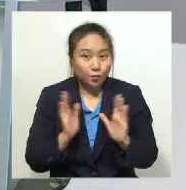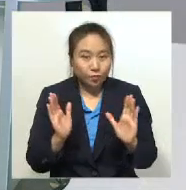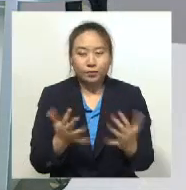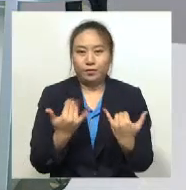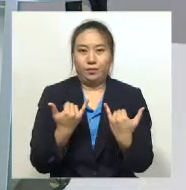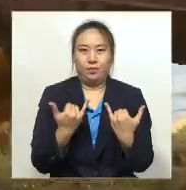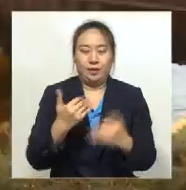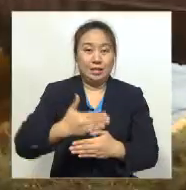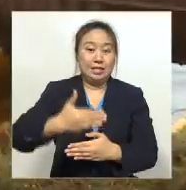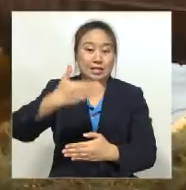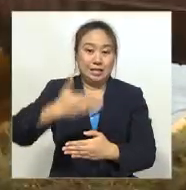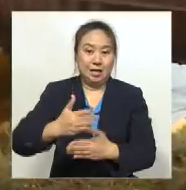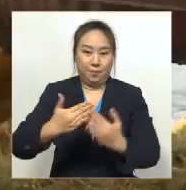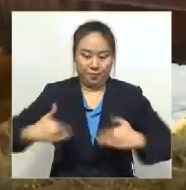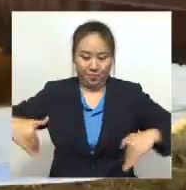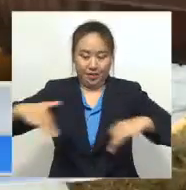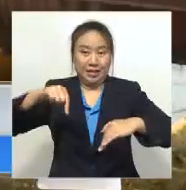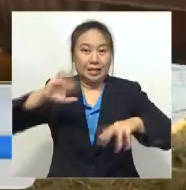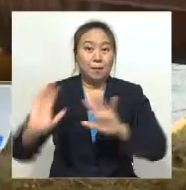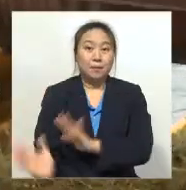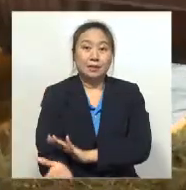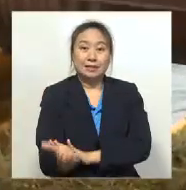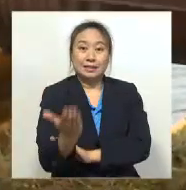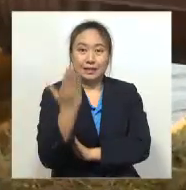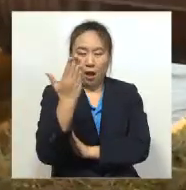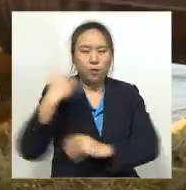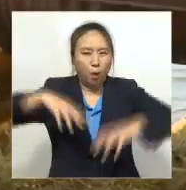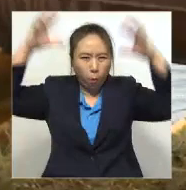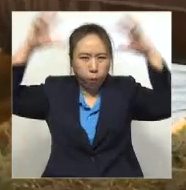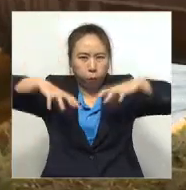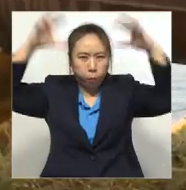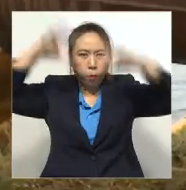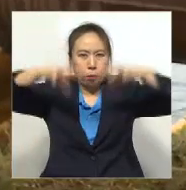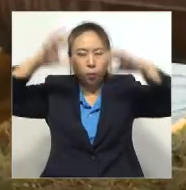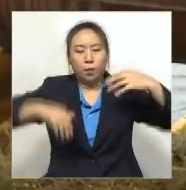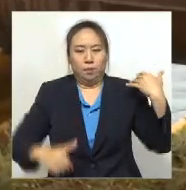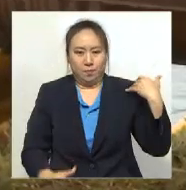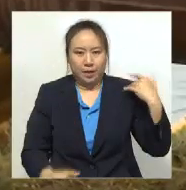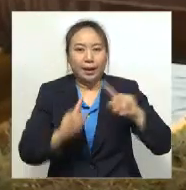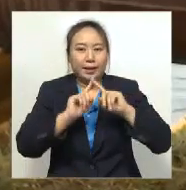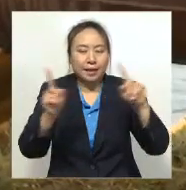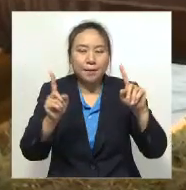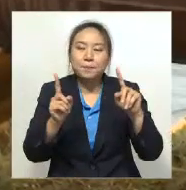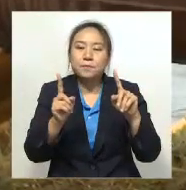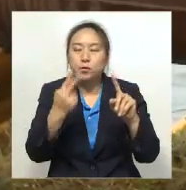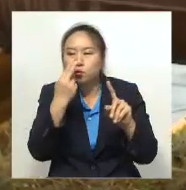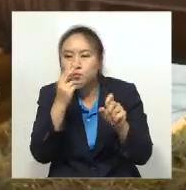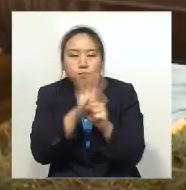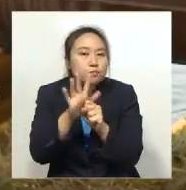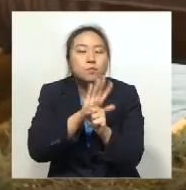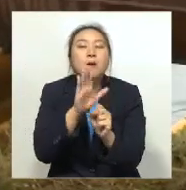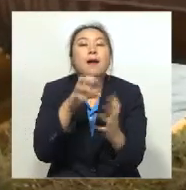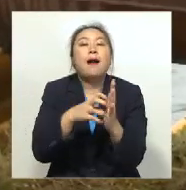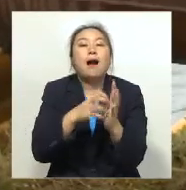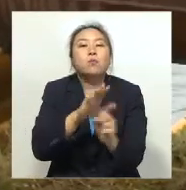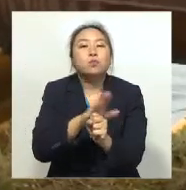ถานการณ์ที่เขื่อนแก่งกระจานตั้งแต่ช่วงเช้าที่ผ่านมาค่ะก็มีฝนตกลงมาอย่างต่อเนื่องแต่ปริมาณของน้ำฝนก็ยังอยู่ในเกณฑ์ปานกลางค่ะข